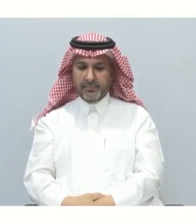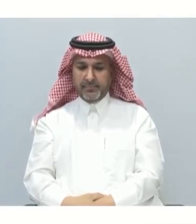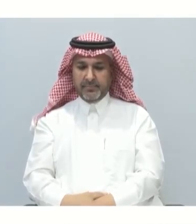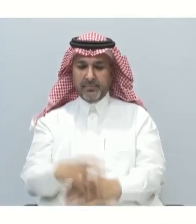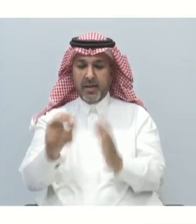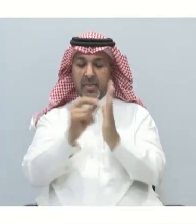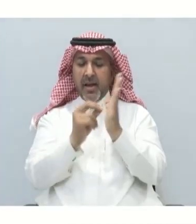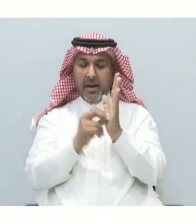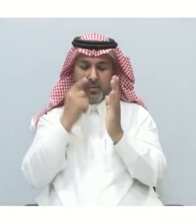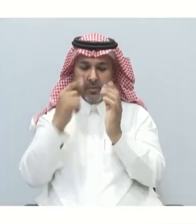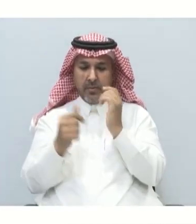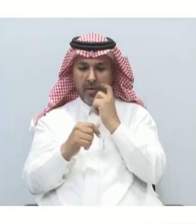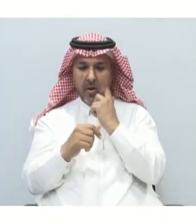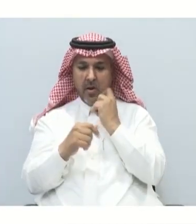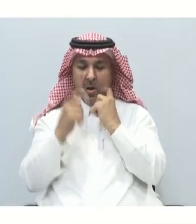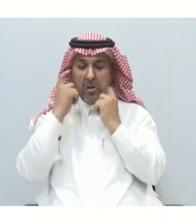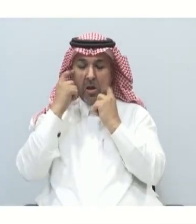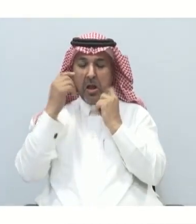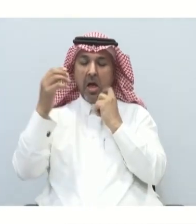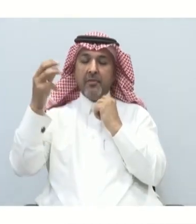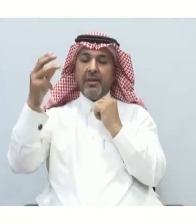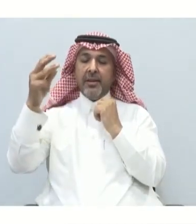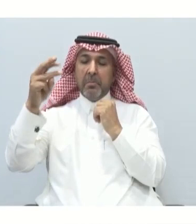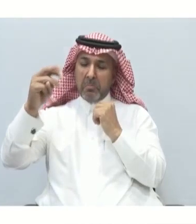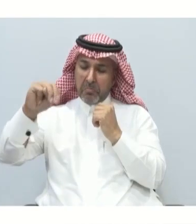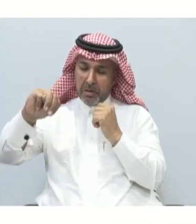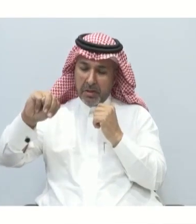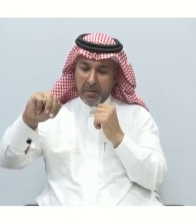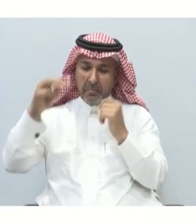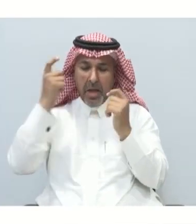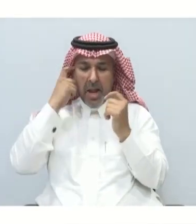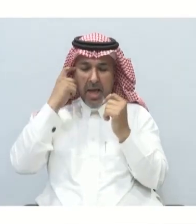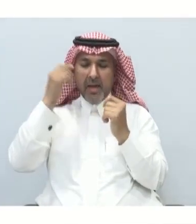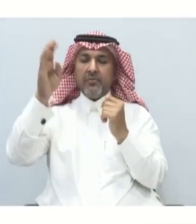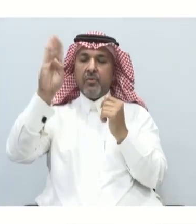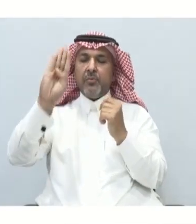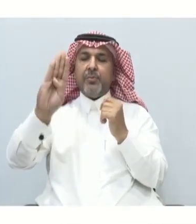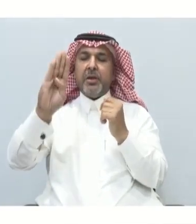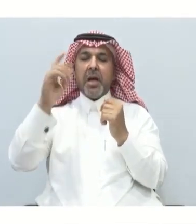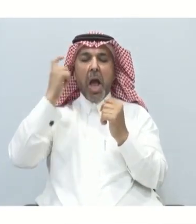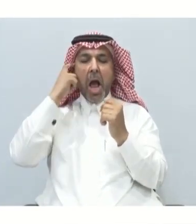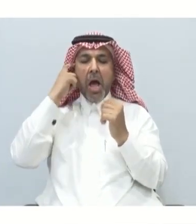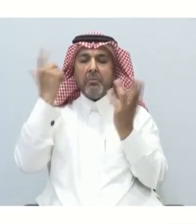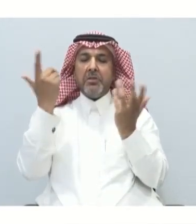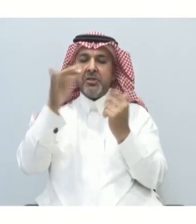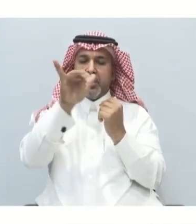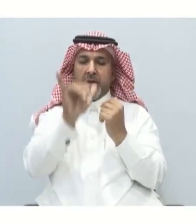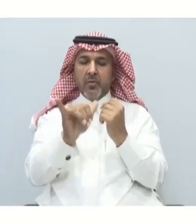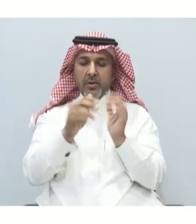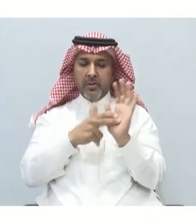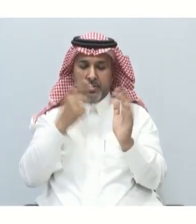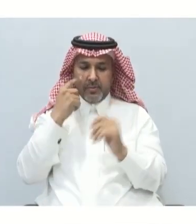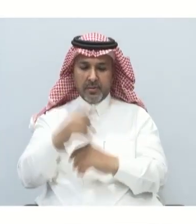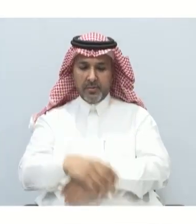الانحدار اهم شيء اني اطلع الميل طلعناه بانه 1.61 والمقطع واي اللي هو 5 فاصله والله نسيت